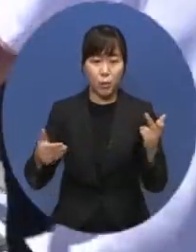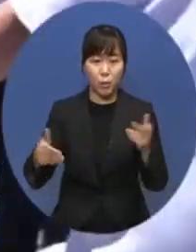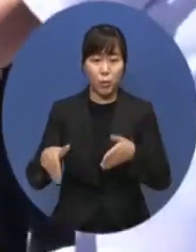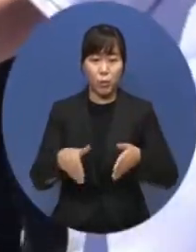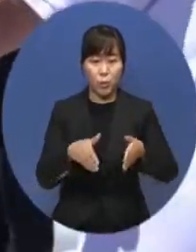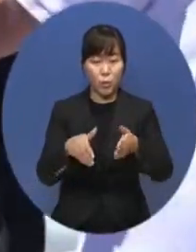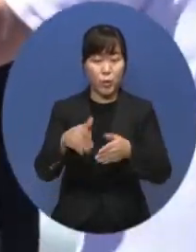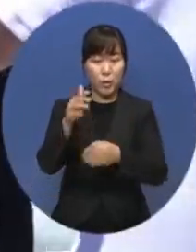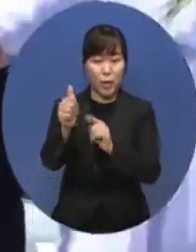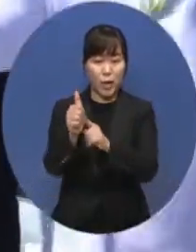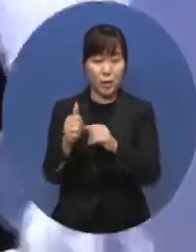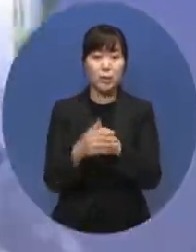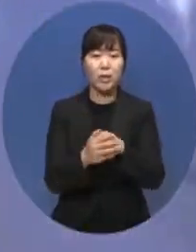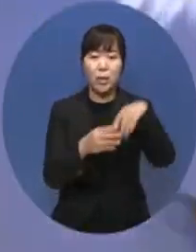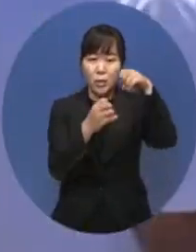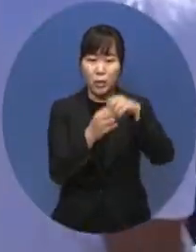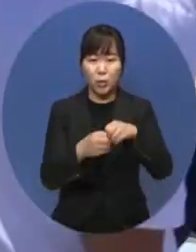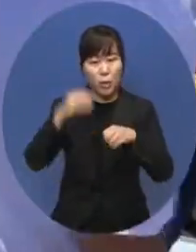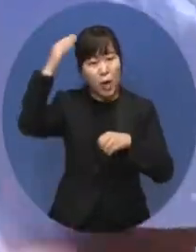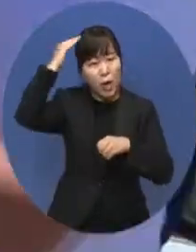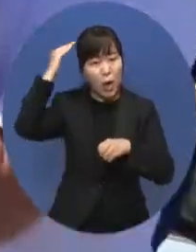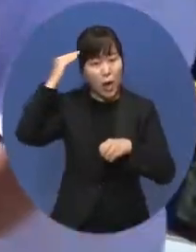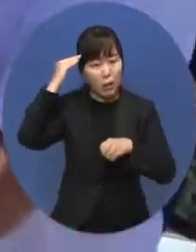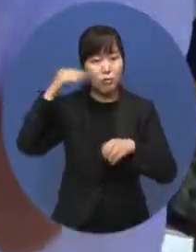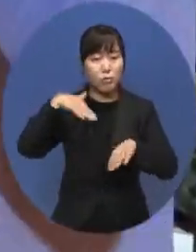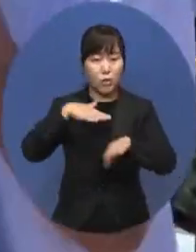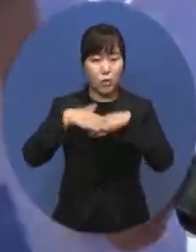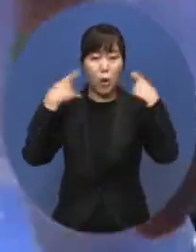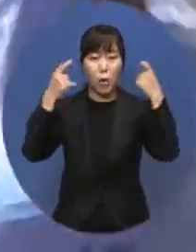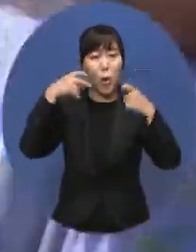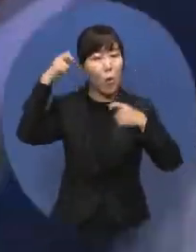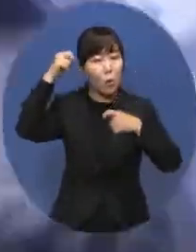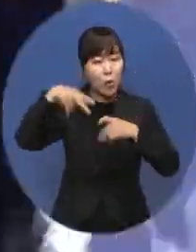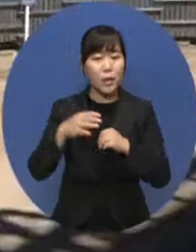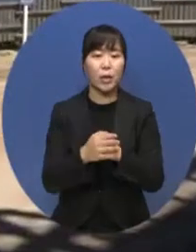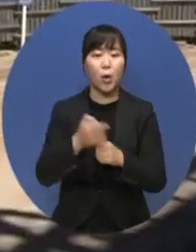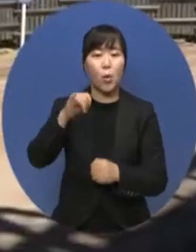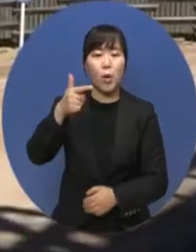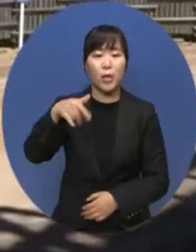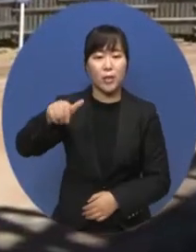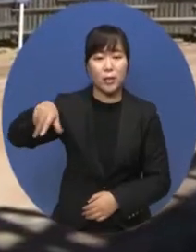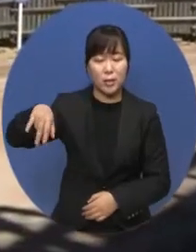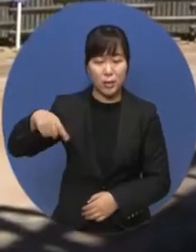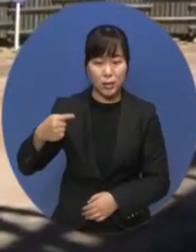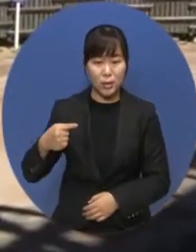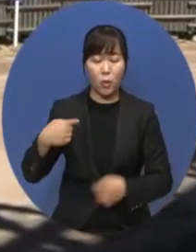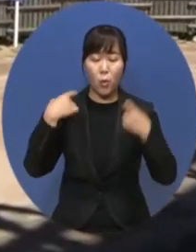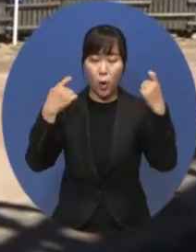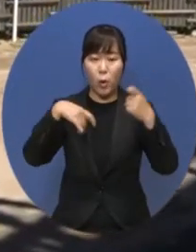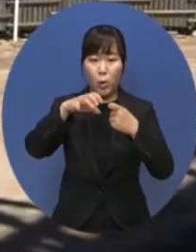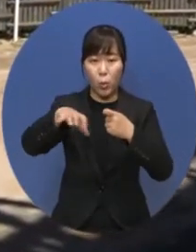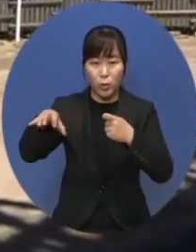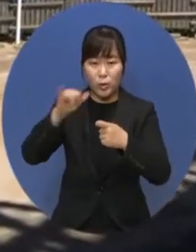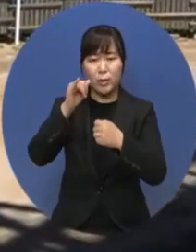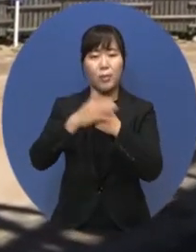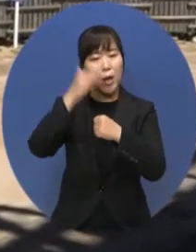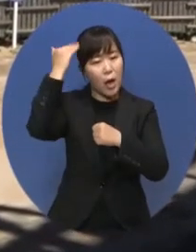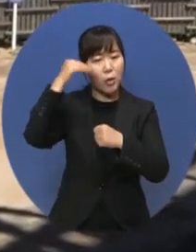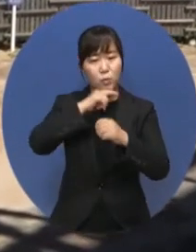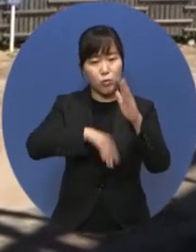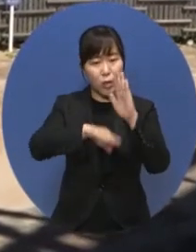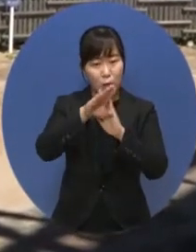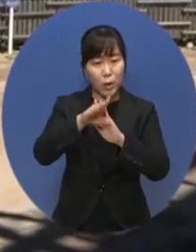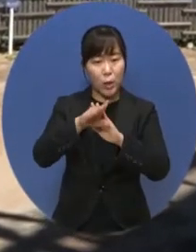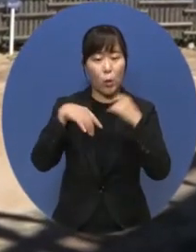강원도에서 유일한 전통 한옥 관광호텔 고려궁이 웰니스 관광지구로 부각되고 있어 남과 북이 관광 교류가